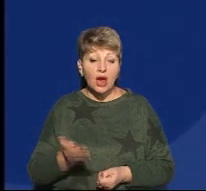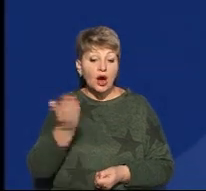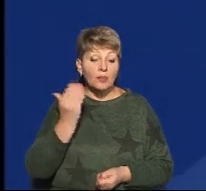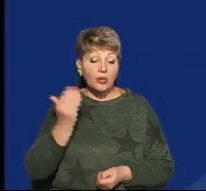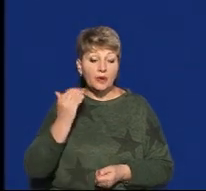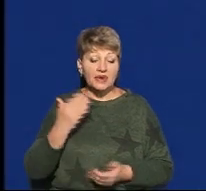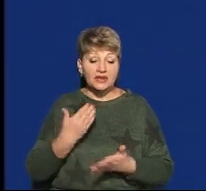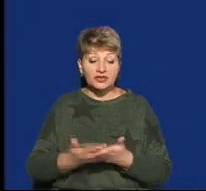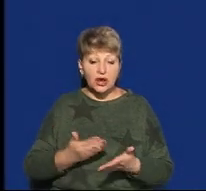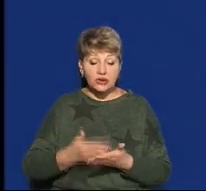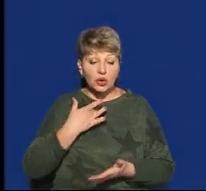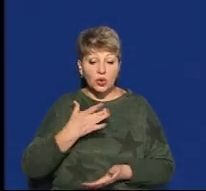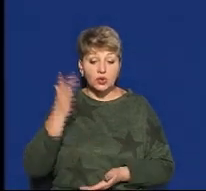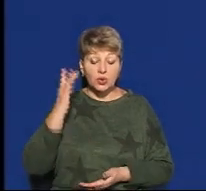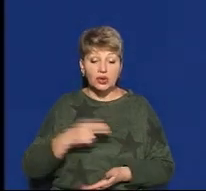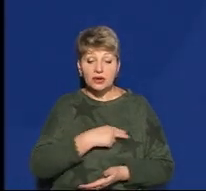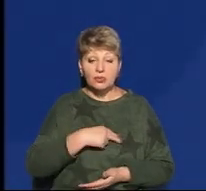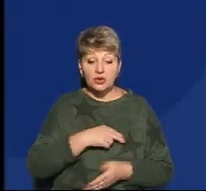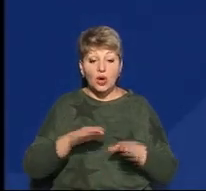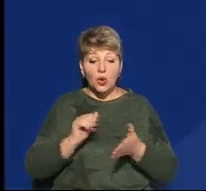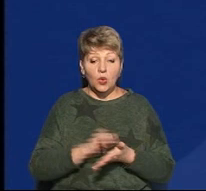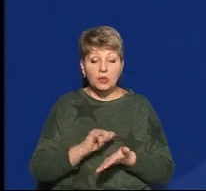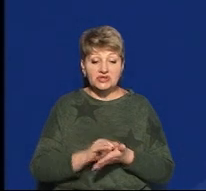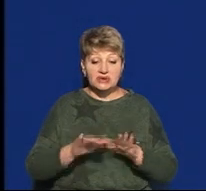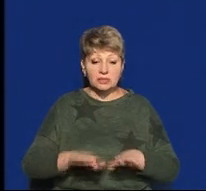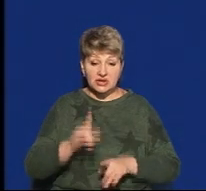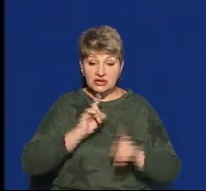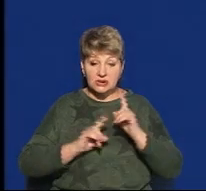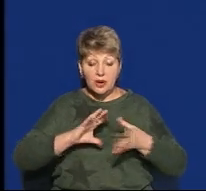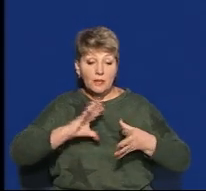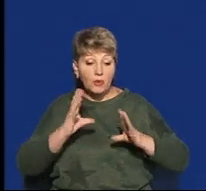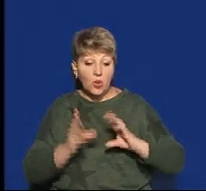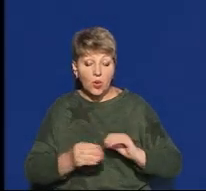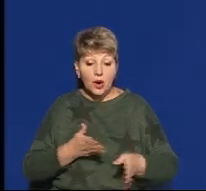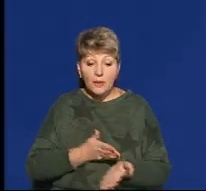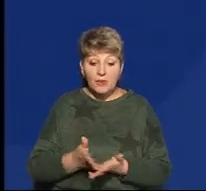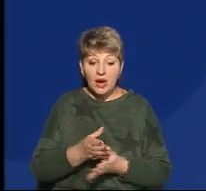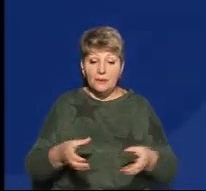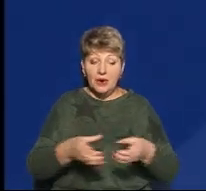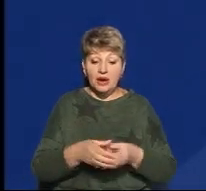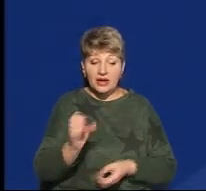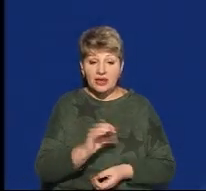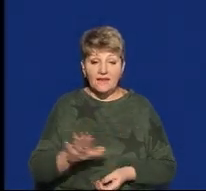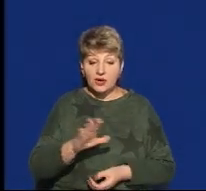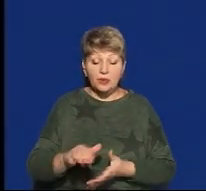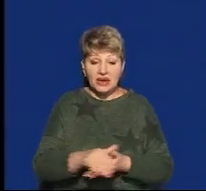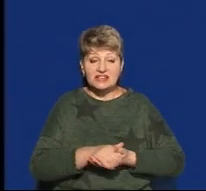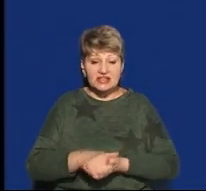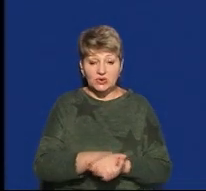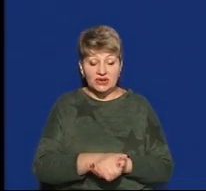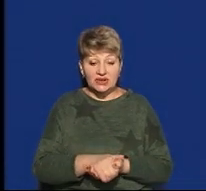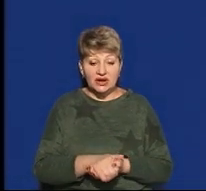Попередні дані голосування за депутатів до Уманської міської ради. За підрахунками політичної партії «Європейська